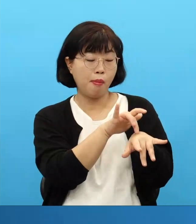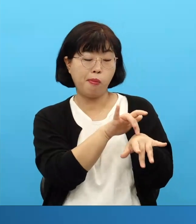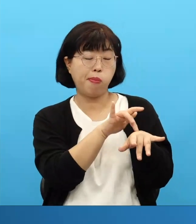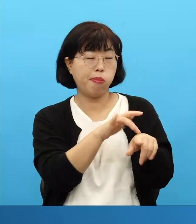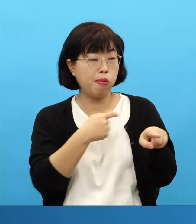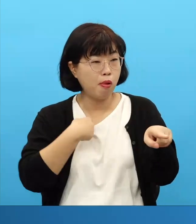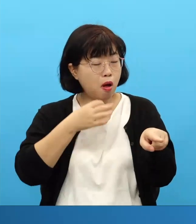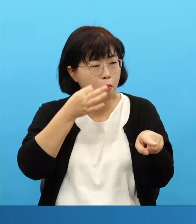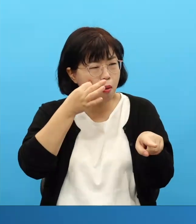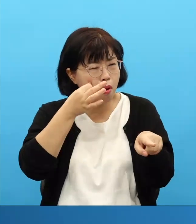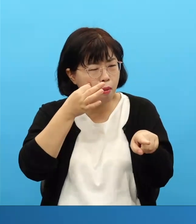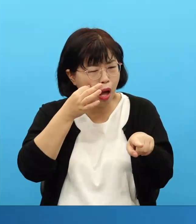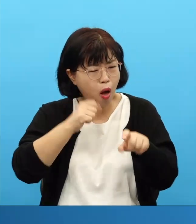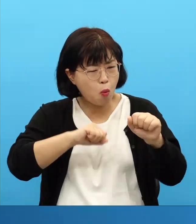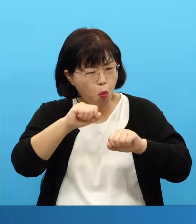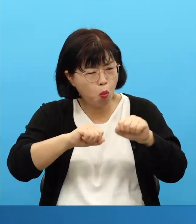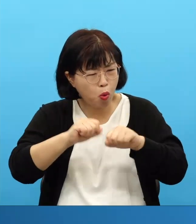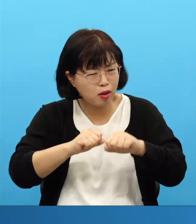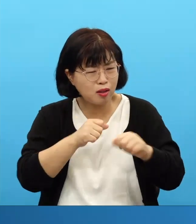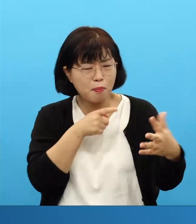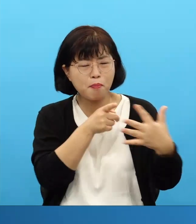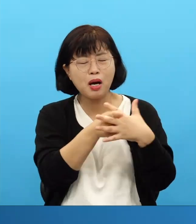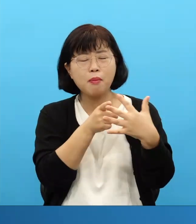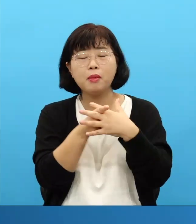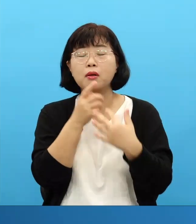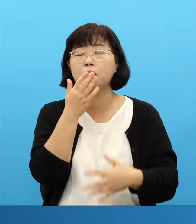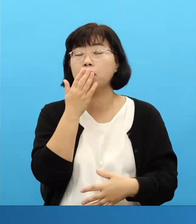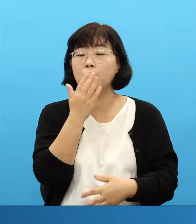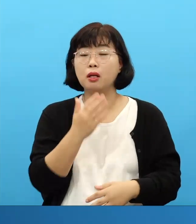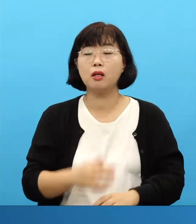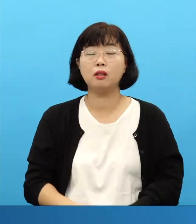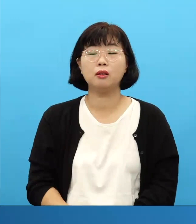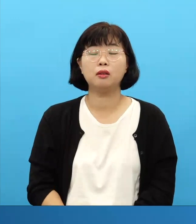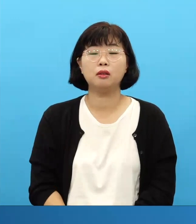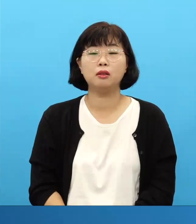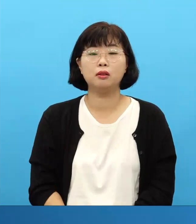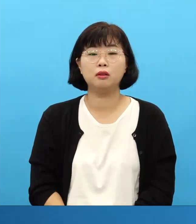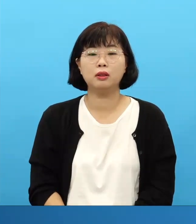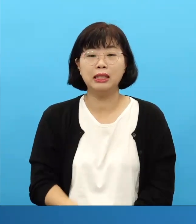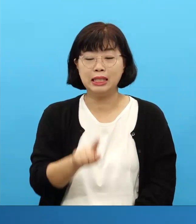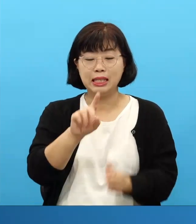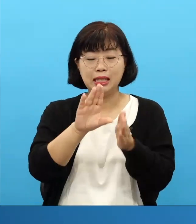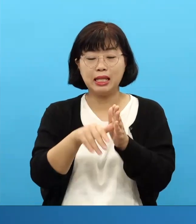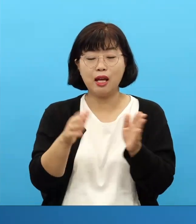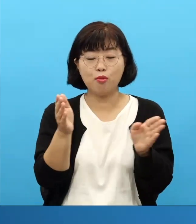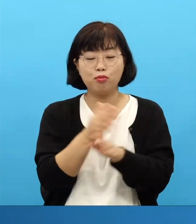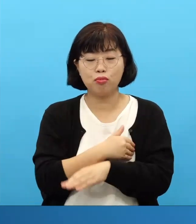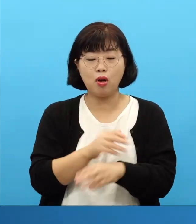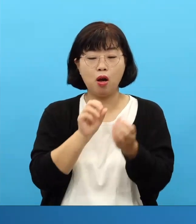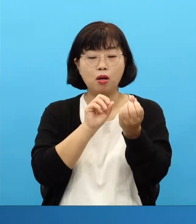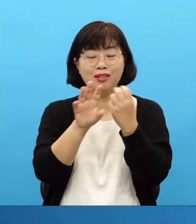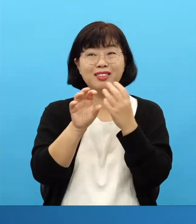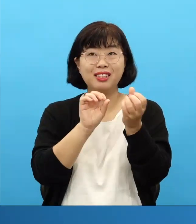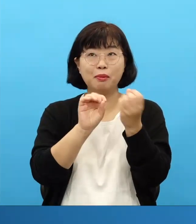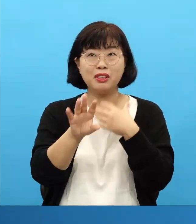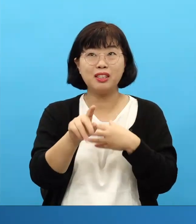those who are seized by the force of darkness moving the world. 이때부터 응답이 미리 보여. From this point on, you see the answers in advance.